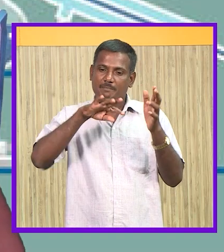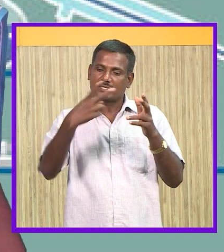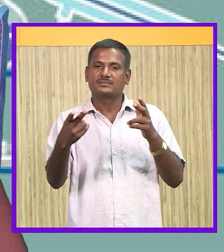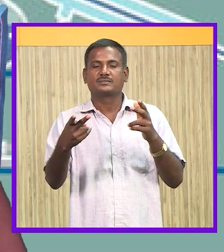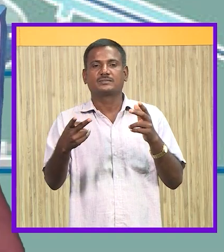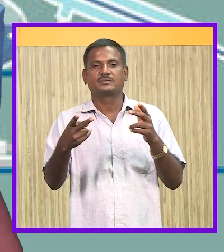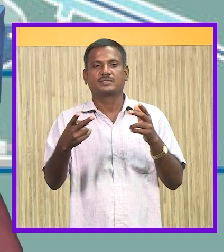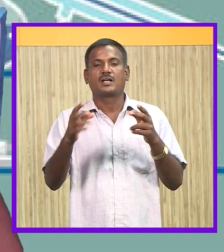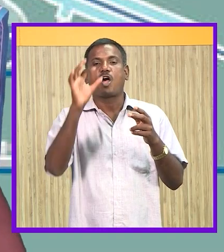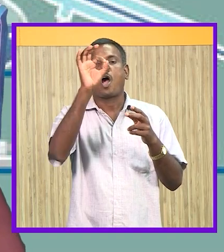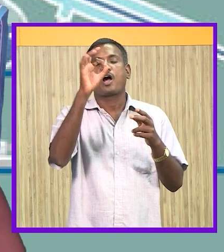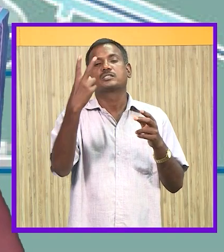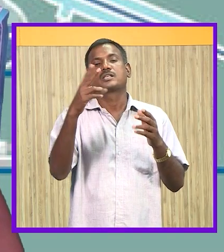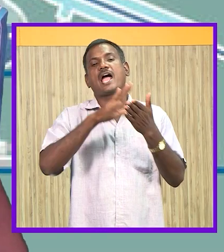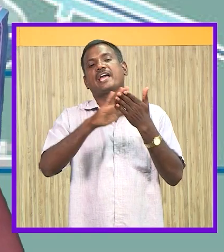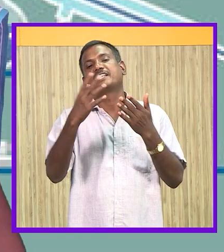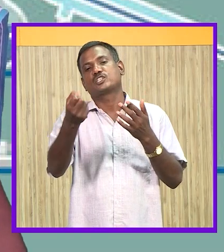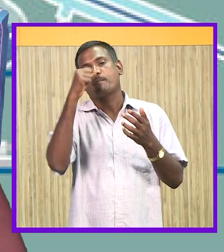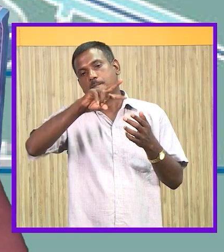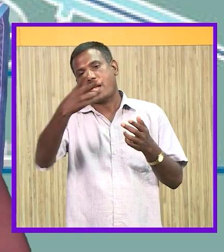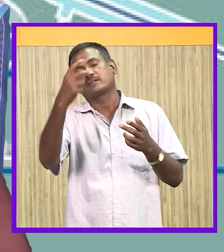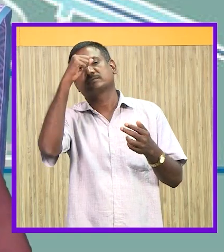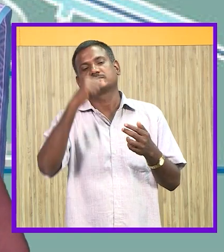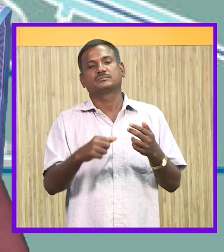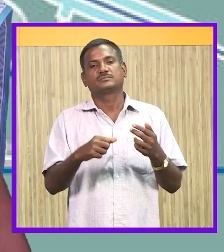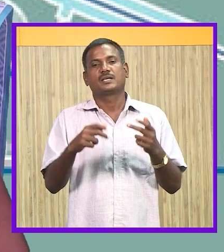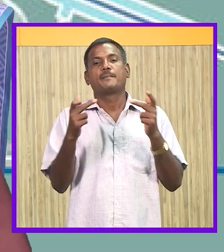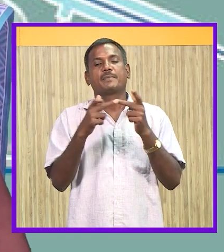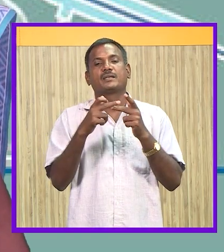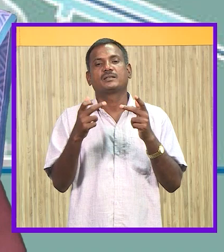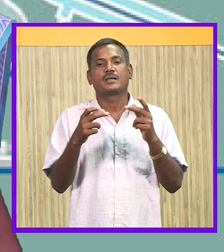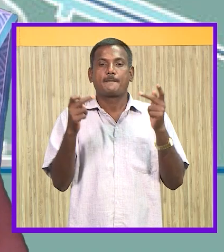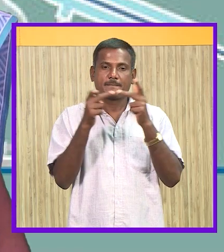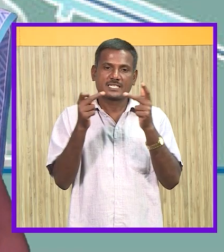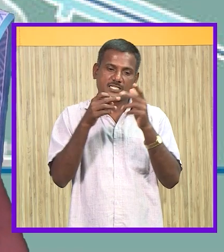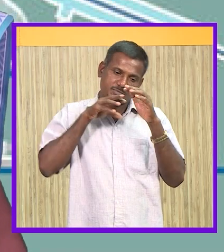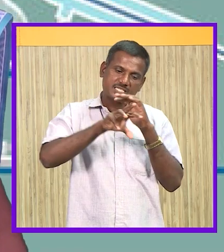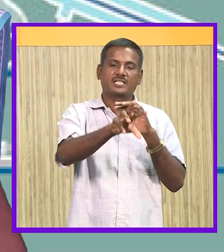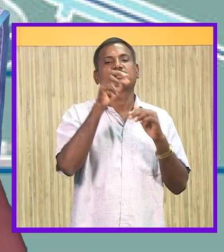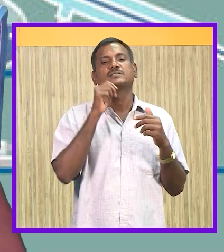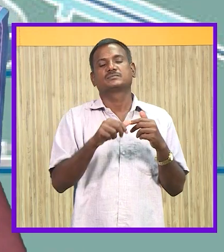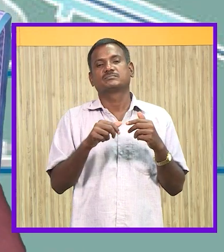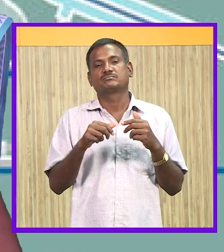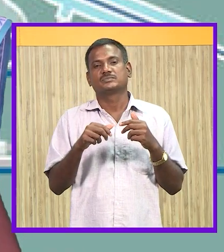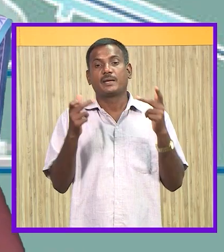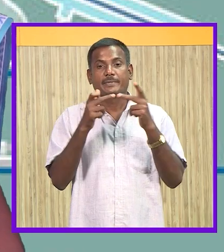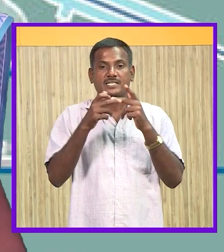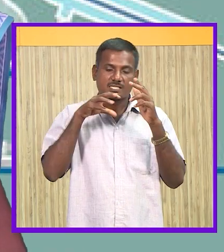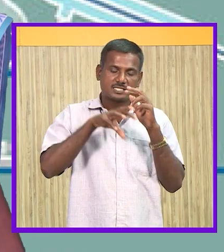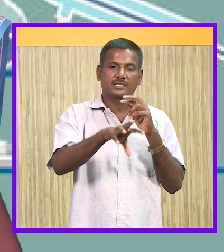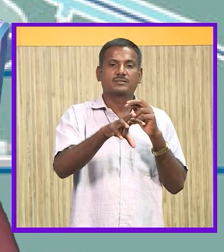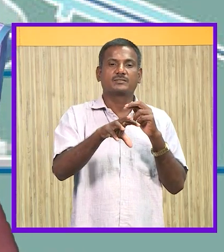பகுக்கும்போது ஆக்சிஜன் மற்றும் ஹைட்ரஜனாக மாறுகிறது. மின்னார் பகுத்தல் என்பது மின்சாரத்தை செலுத்தும் போது. அப்போ